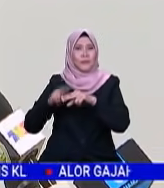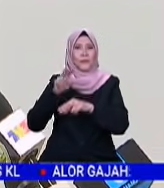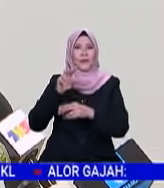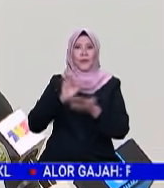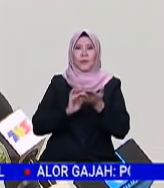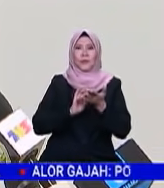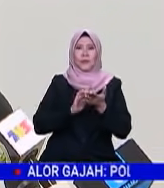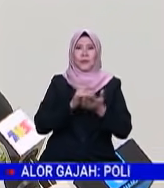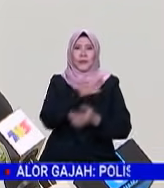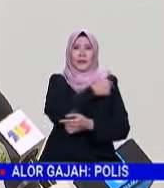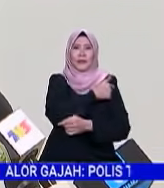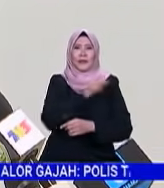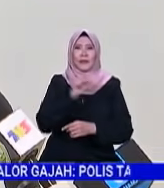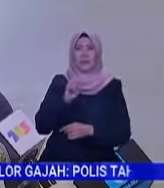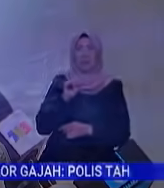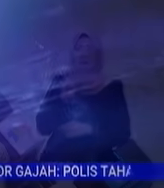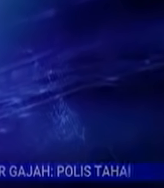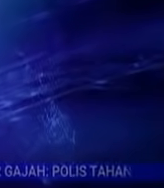vaksin Sinovac.